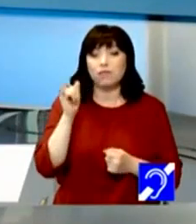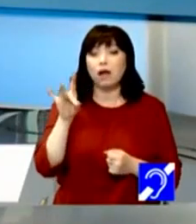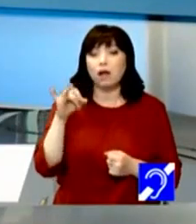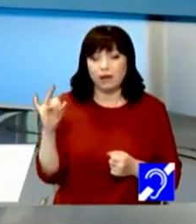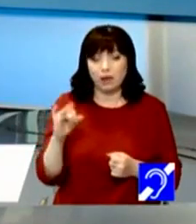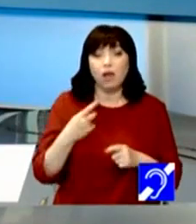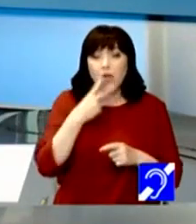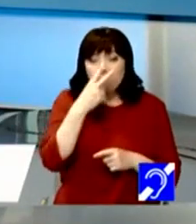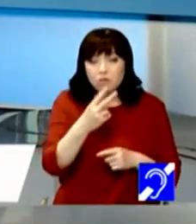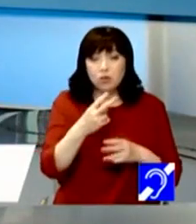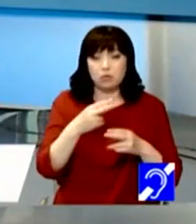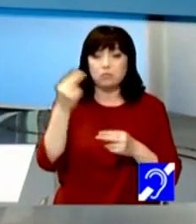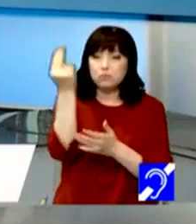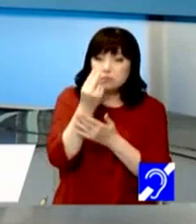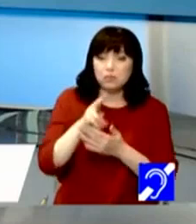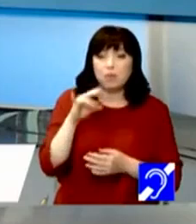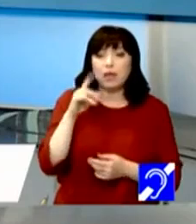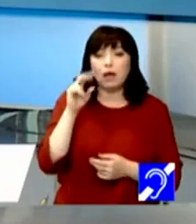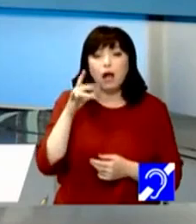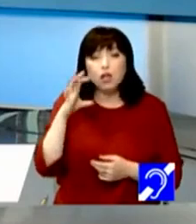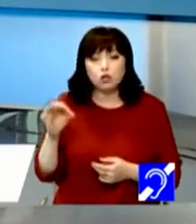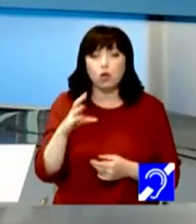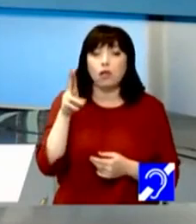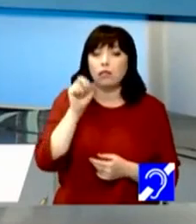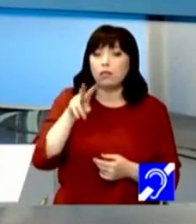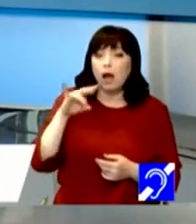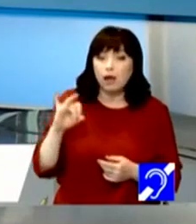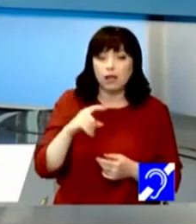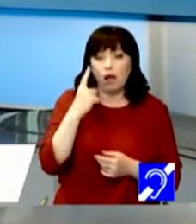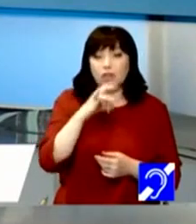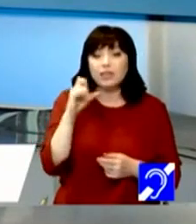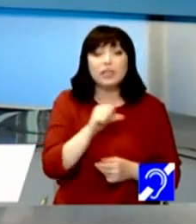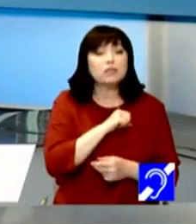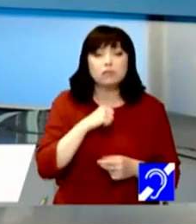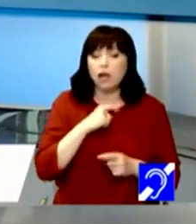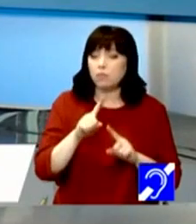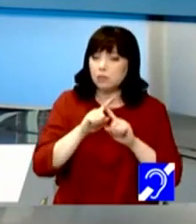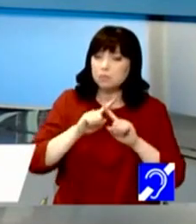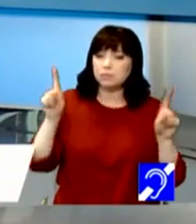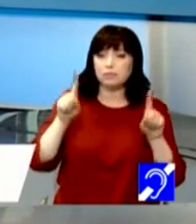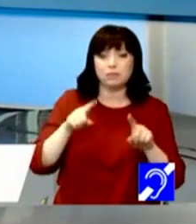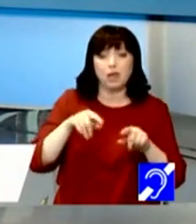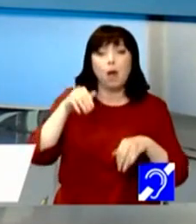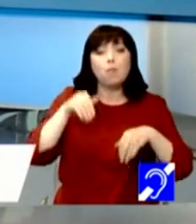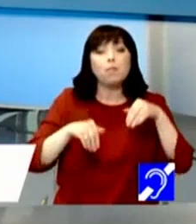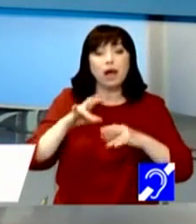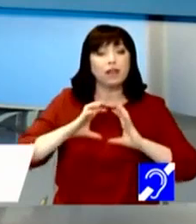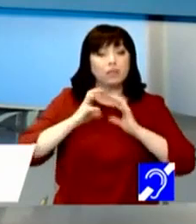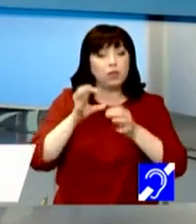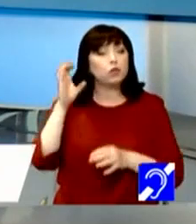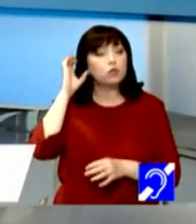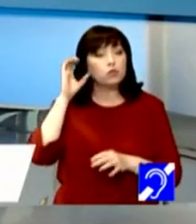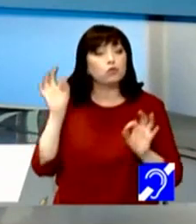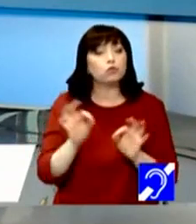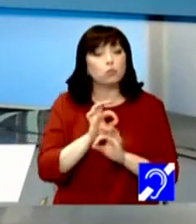Vedem lucrări create de Pablo Picasso și Salvador Dalí pentru unul dintre cele mai frumoase spectacole de balet din lume. Ascultăm muzica lui